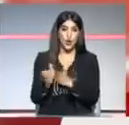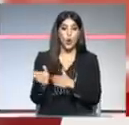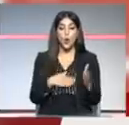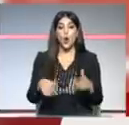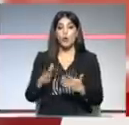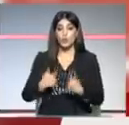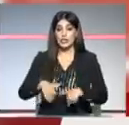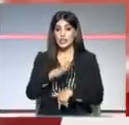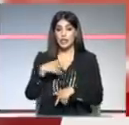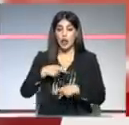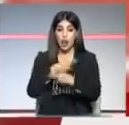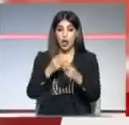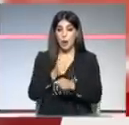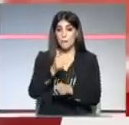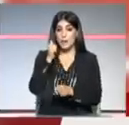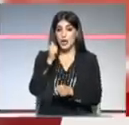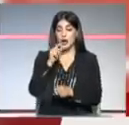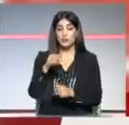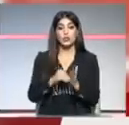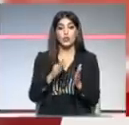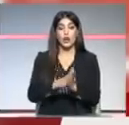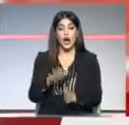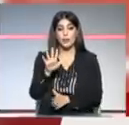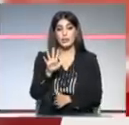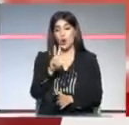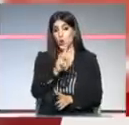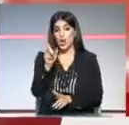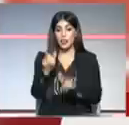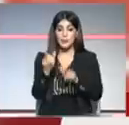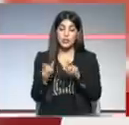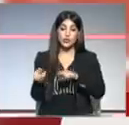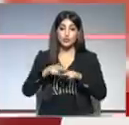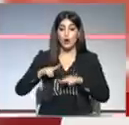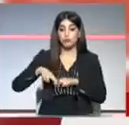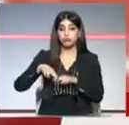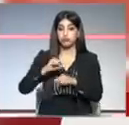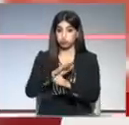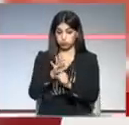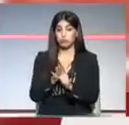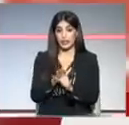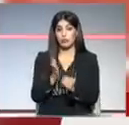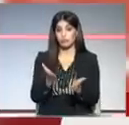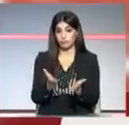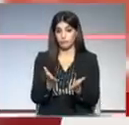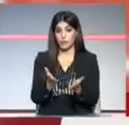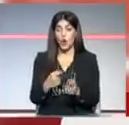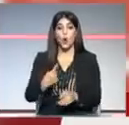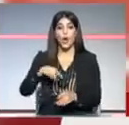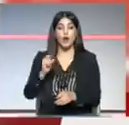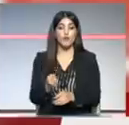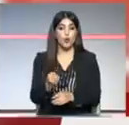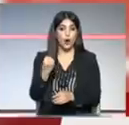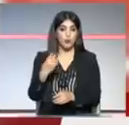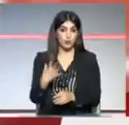قد اعلنت انه امس الاول تم تسجيل خمس وثلاثين حاله وفاه جراء الاصابه بفيروس كورونا والف وخمسمائه